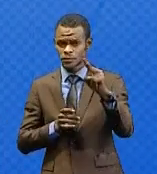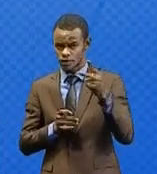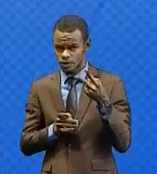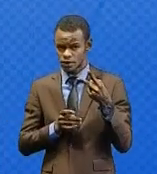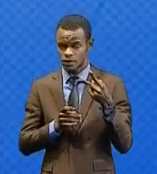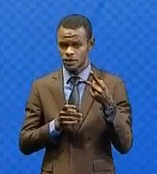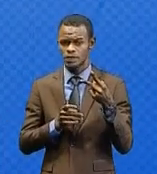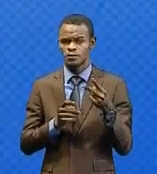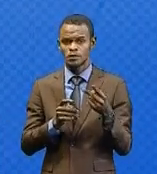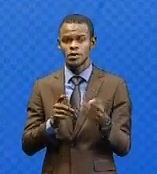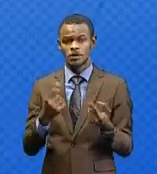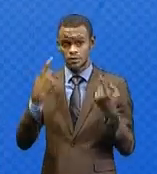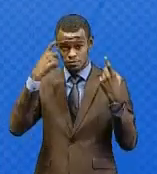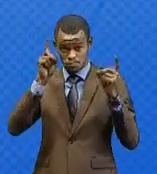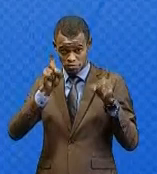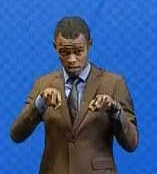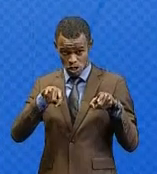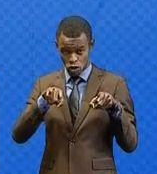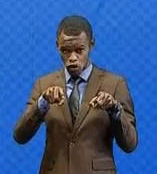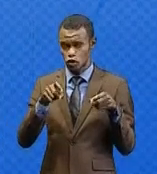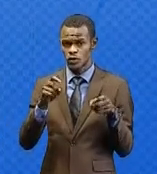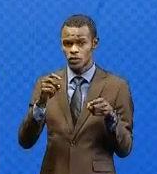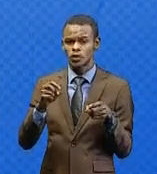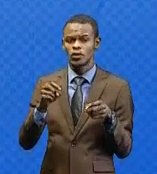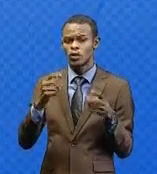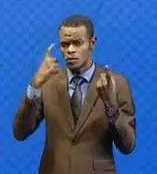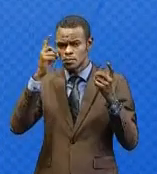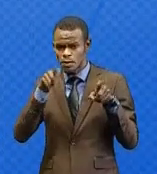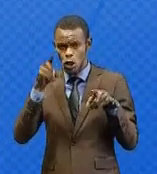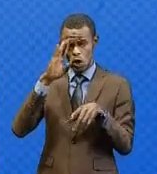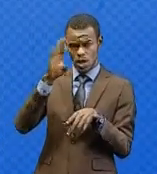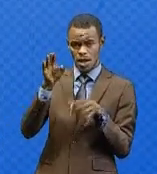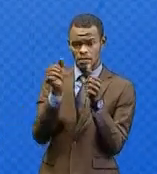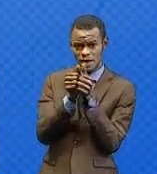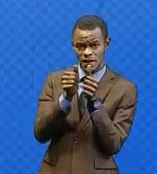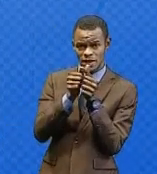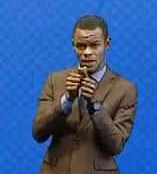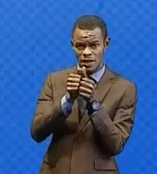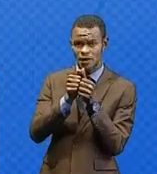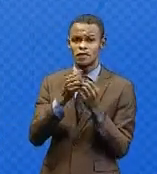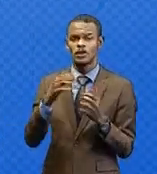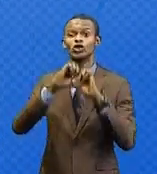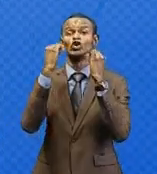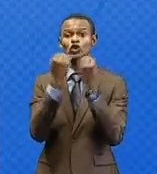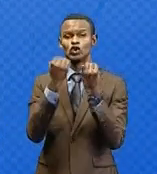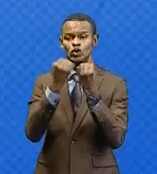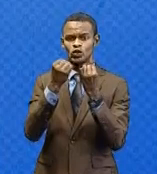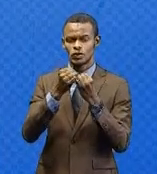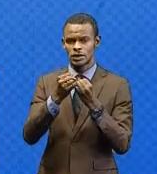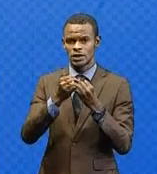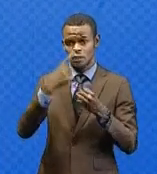gouvernement de la République et la société Emirati Dubai Port World au sujet de la construction du port en eau profonde de